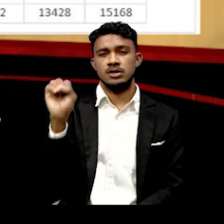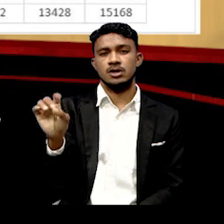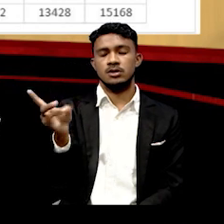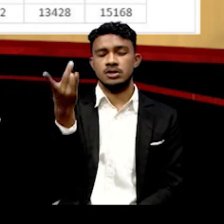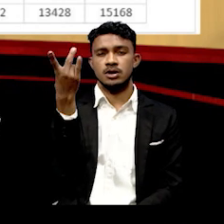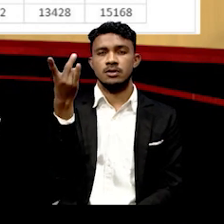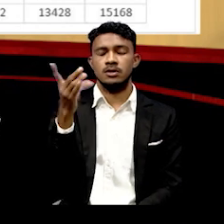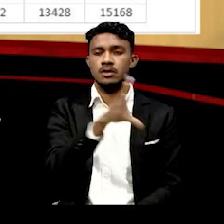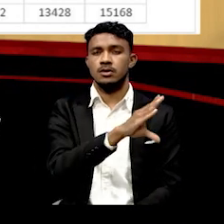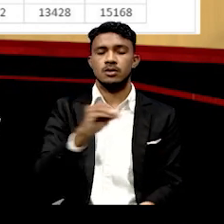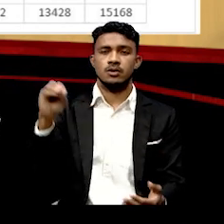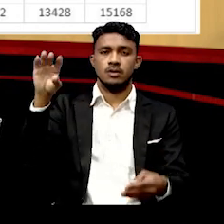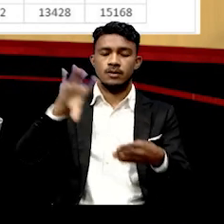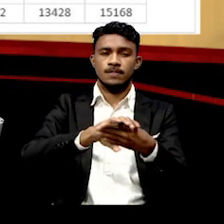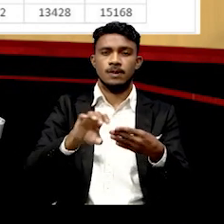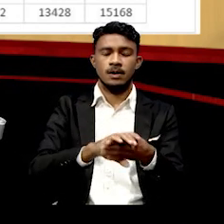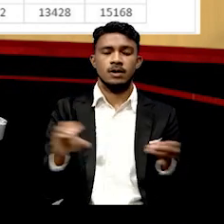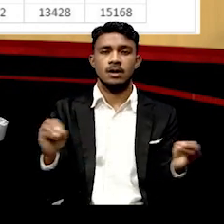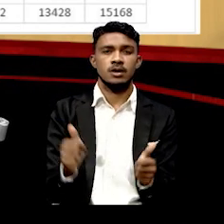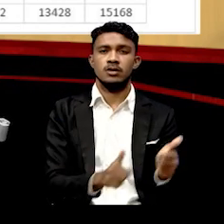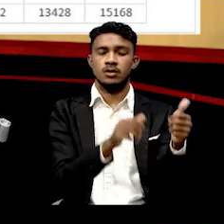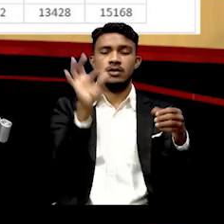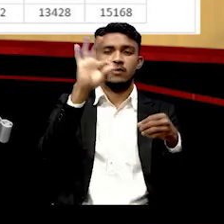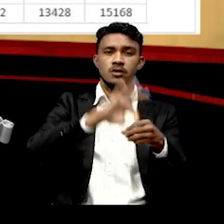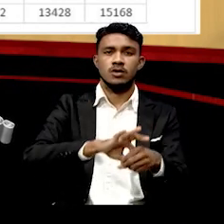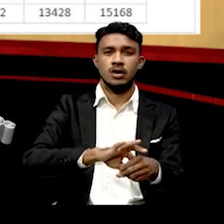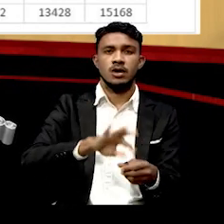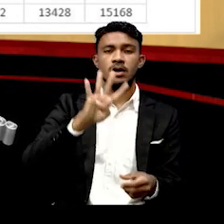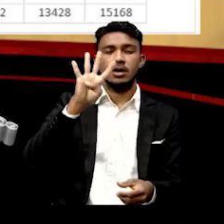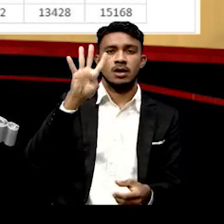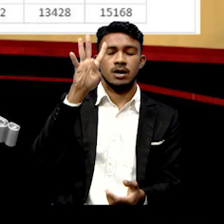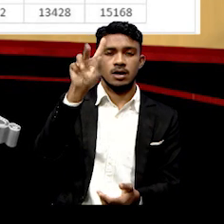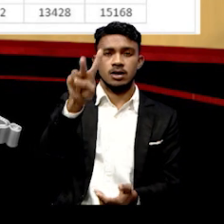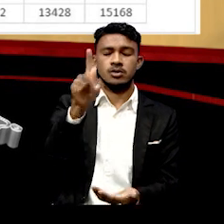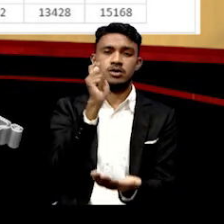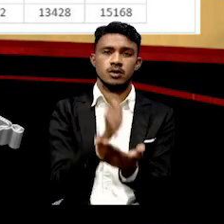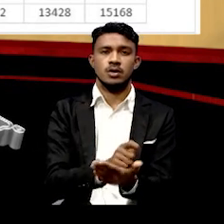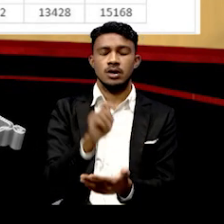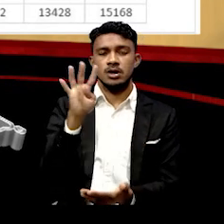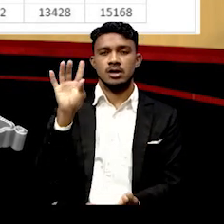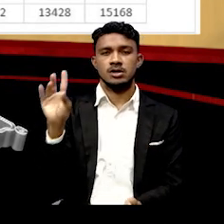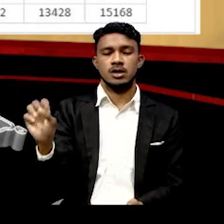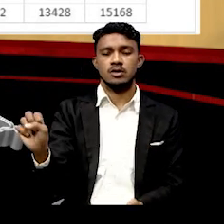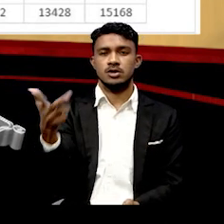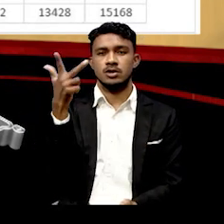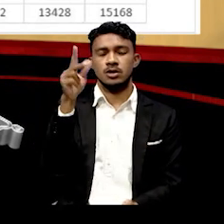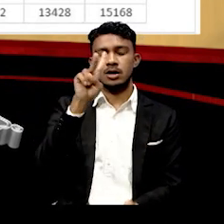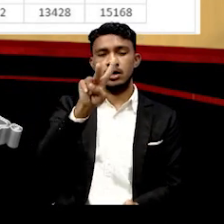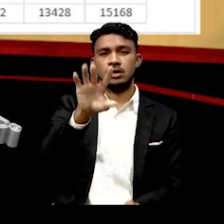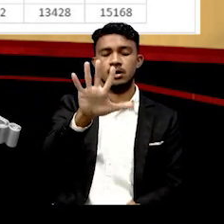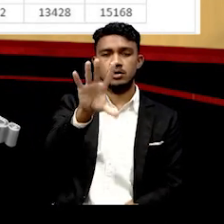hitu, no eleitor nebe latuir vota, rihun atus rua sanulu resin tolu, atus lima tolu nulu resin